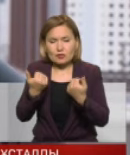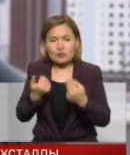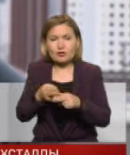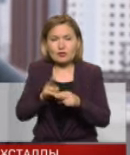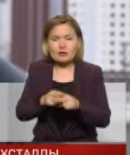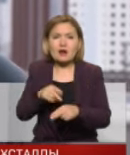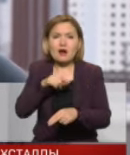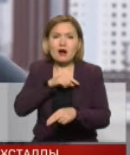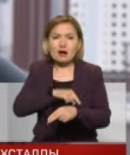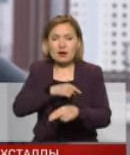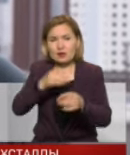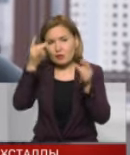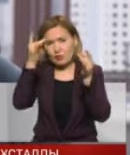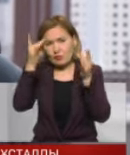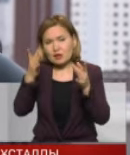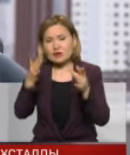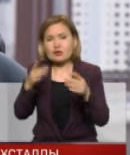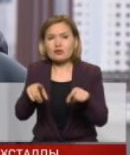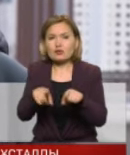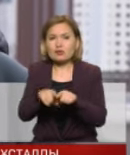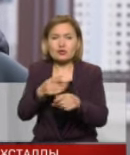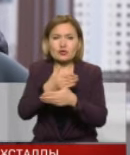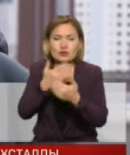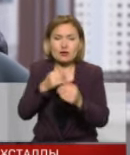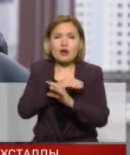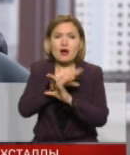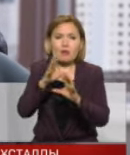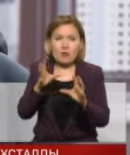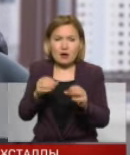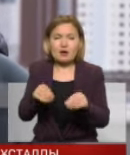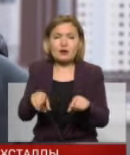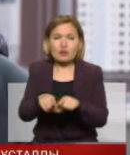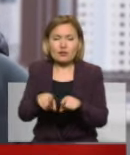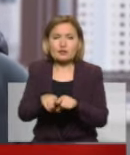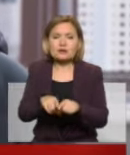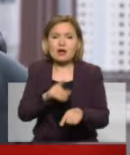қасиеттері төмендеп бара жатқан сияқты. Енді бәрі емес, арасында сондай адамдар көп.